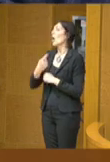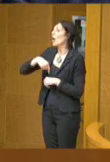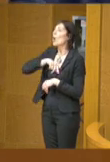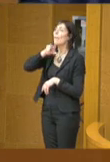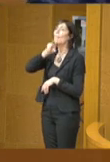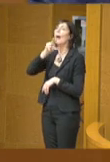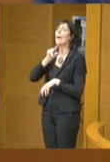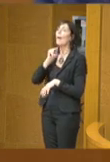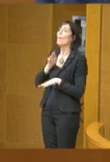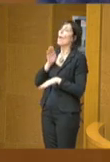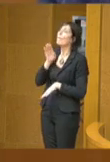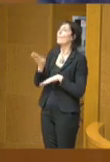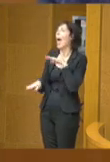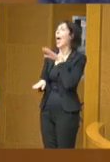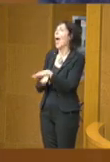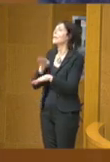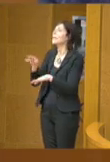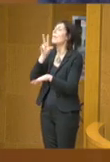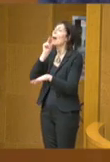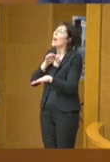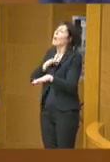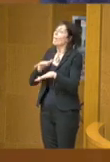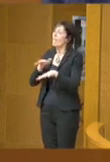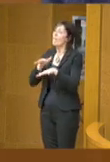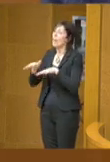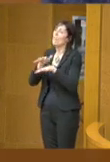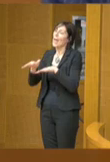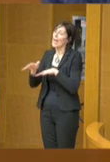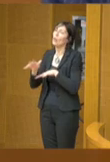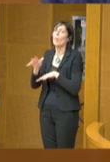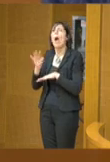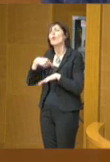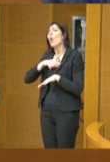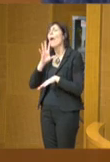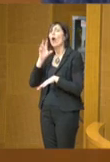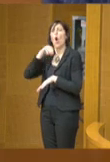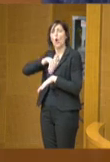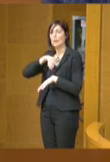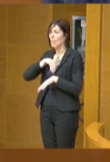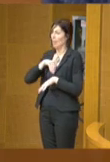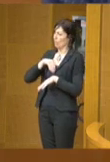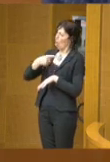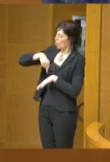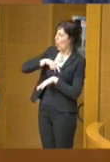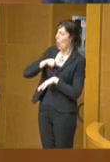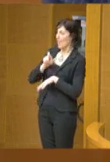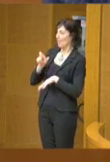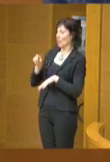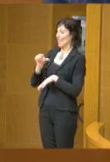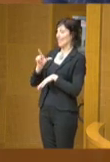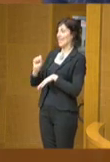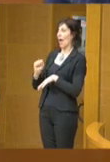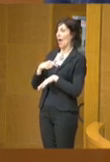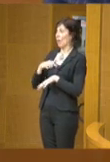passi, parliamo di movimento, con la consapevolezza che noi persone con la SLA non ci possiamo